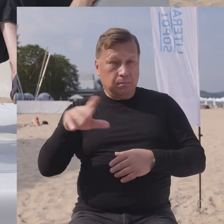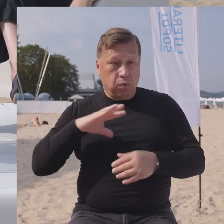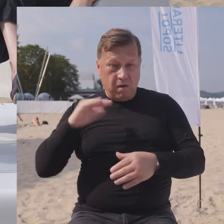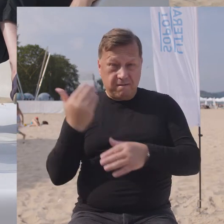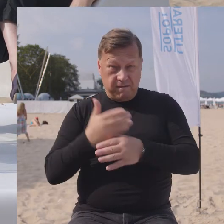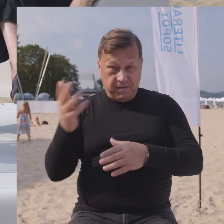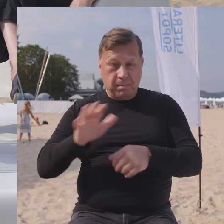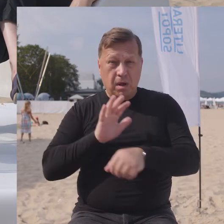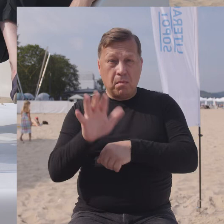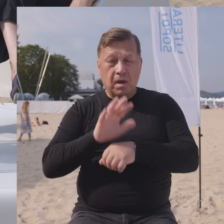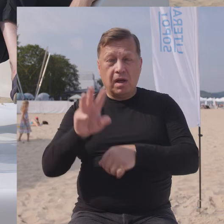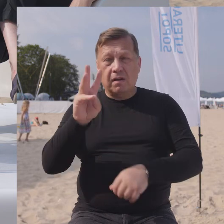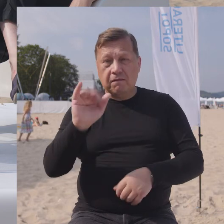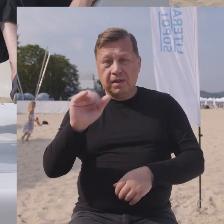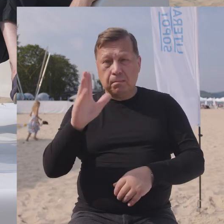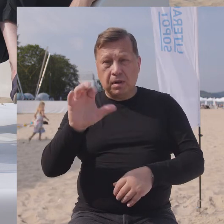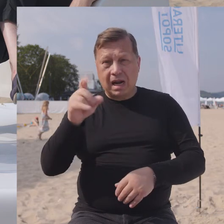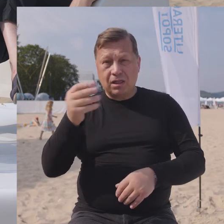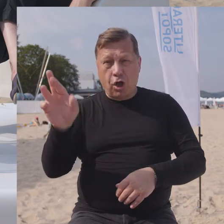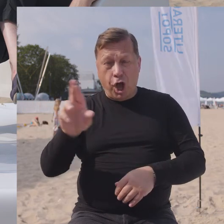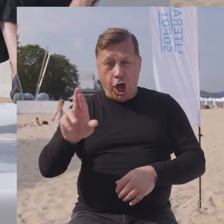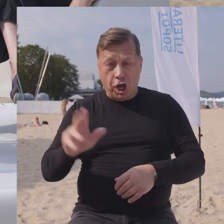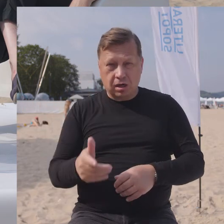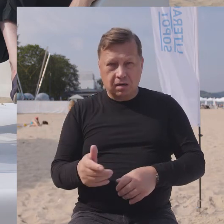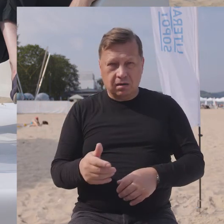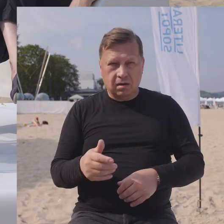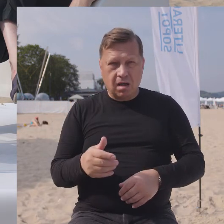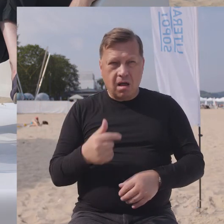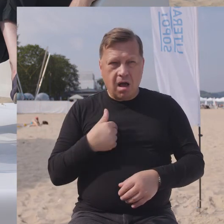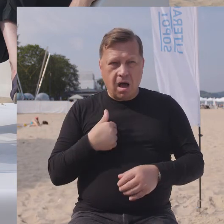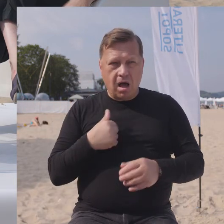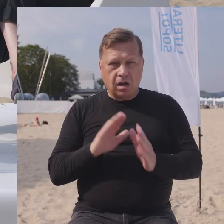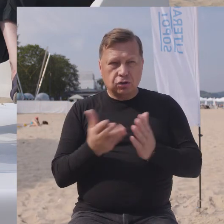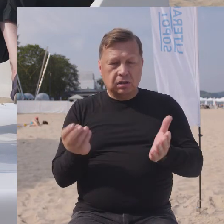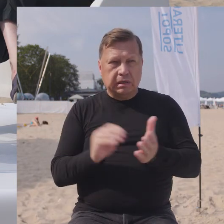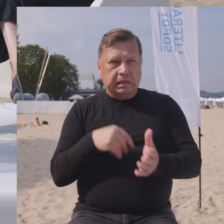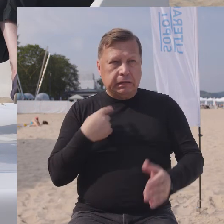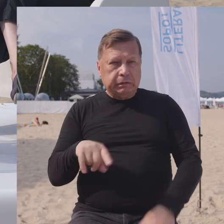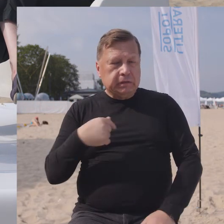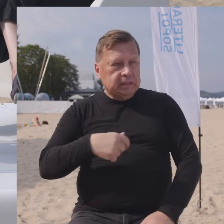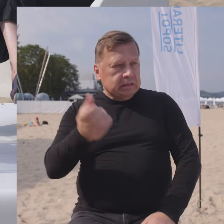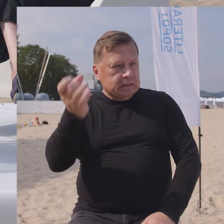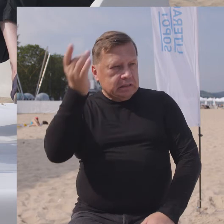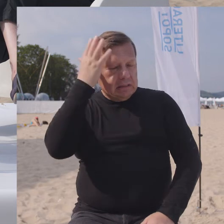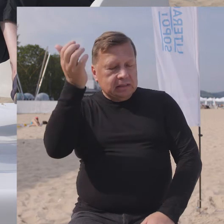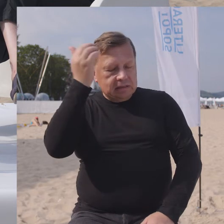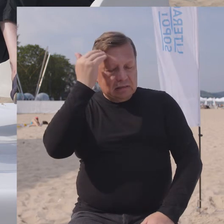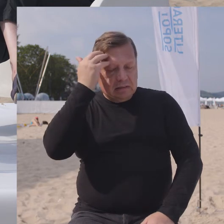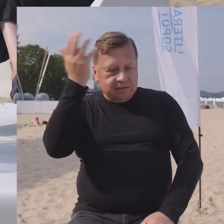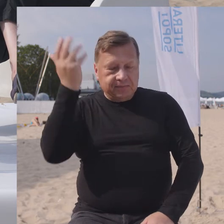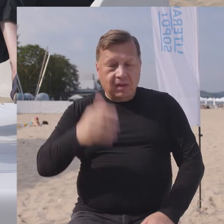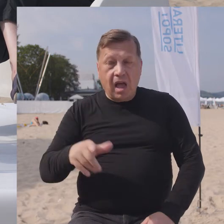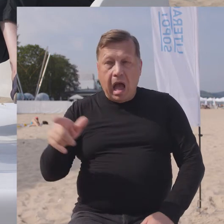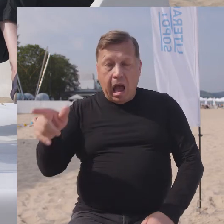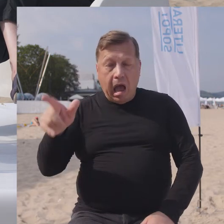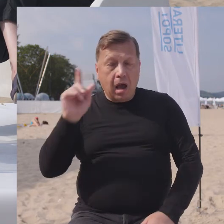firmę produkującą wibratory. Dlaczego ja tego nie umieściłam? Kurczę. Jednocześnie jakoś sobie musiały poradzić z tym, że ich